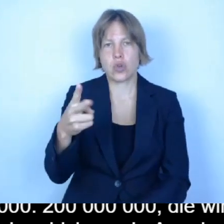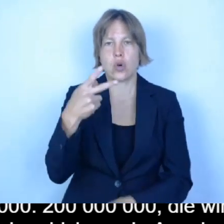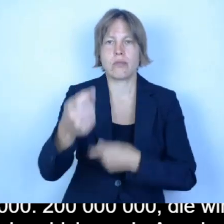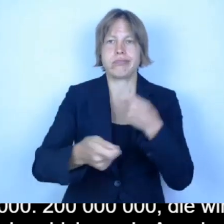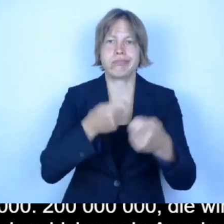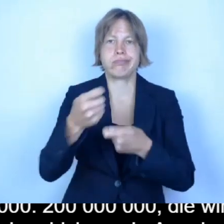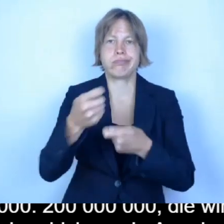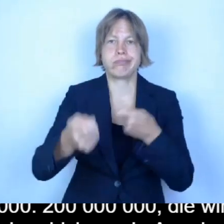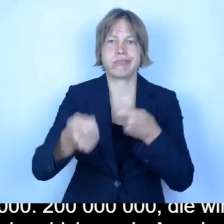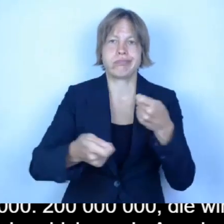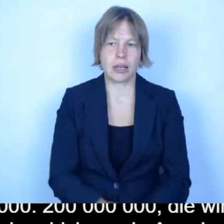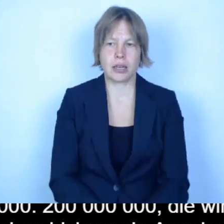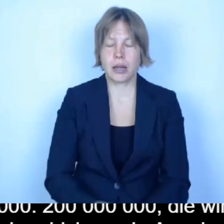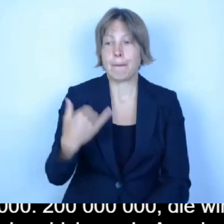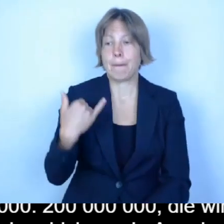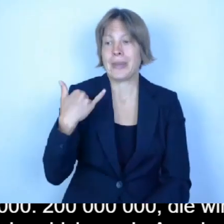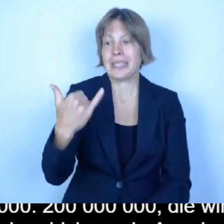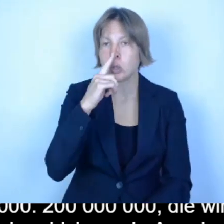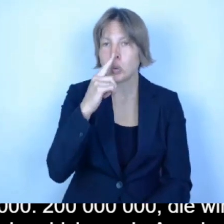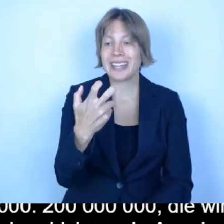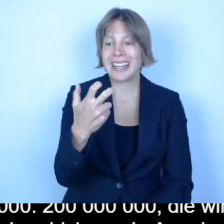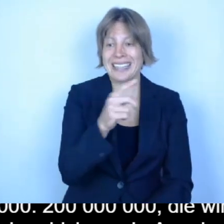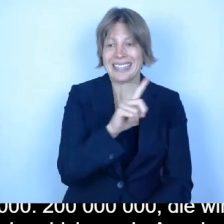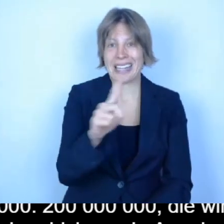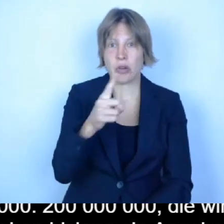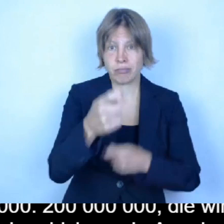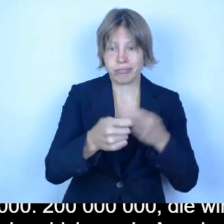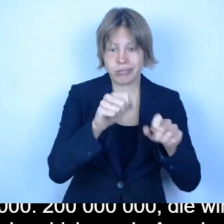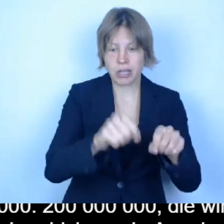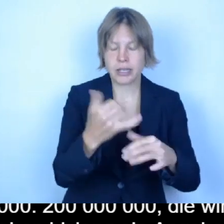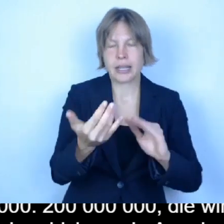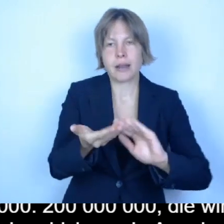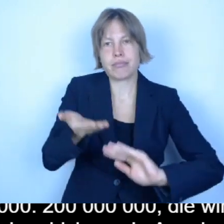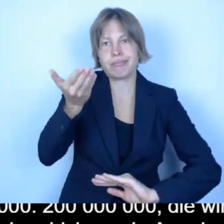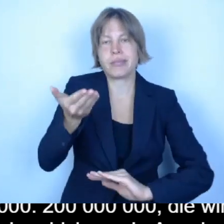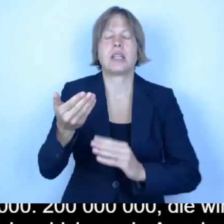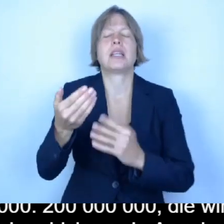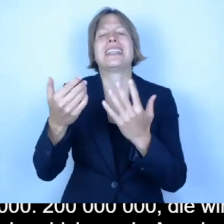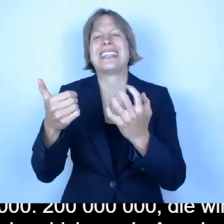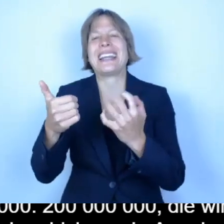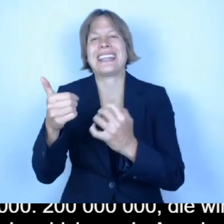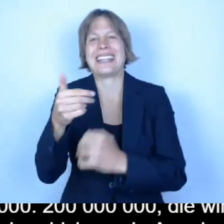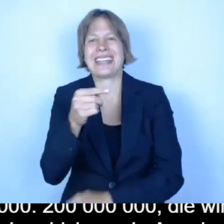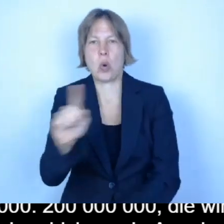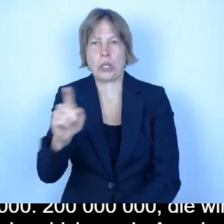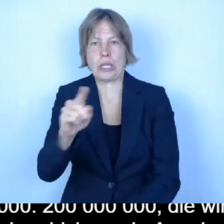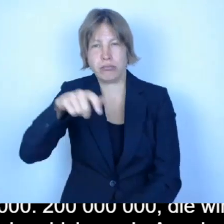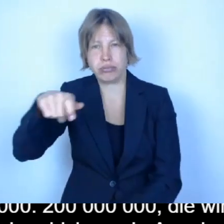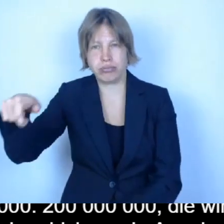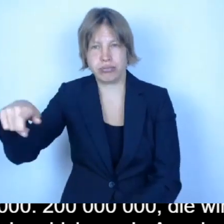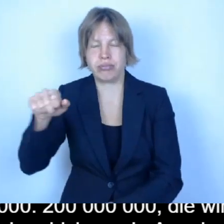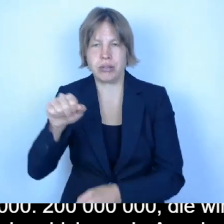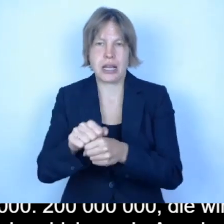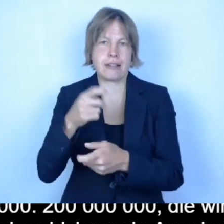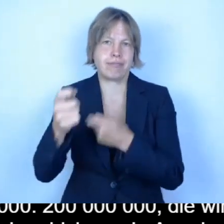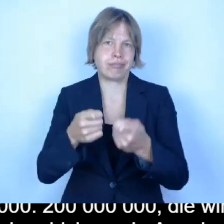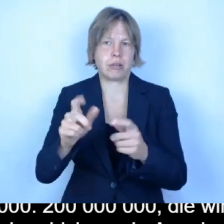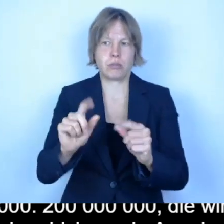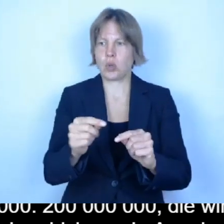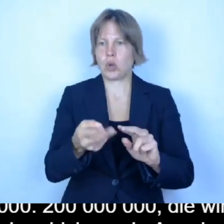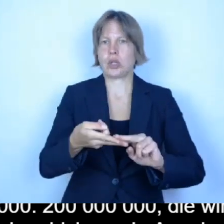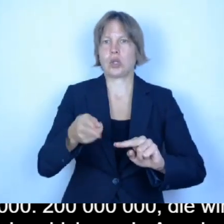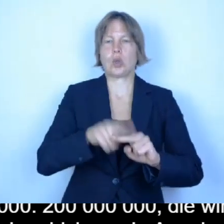auf rund 60.000 erhöht. Also der Kreis der Empfänger und der Möglichkeiten, davon teilzuhaben, der